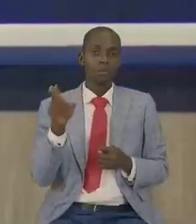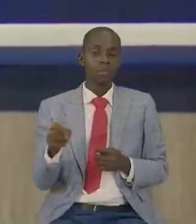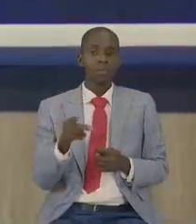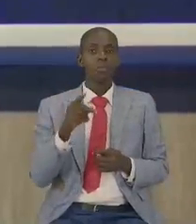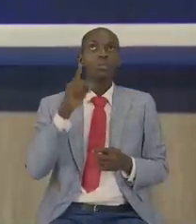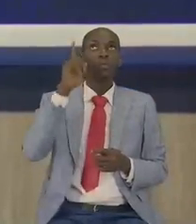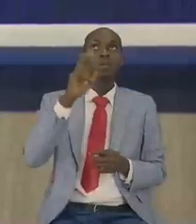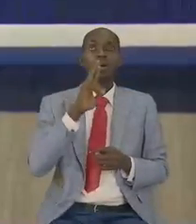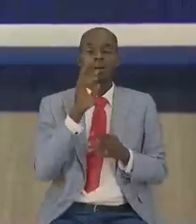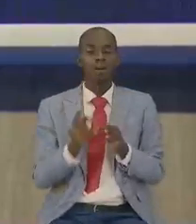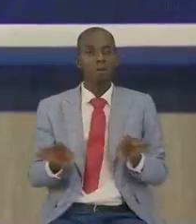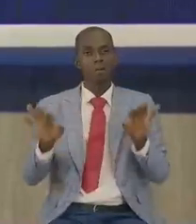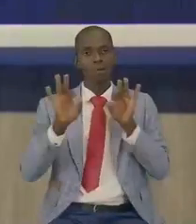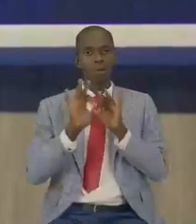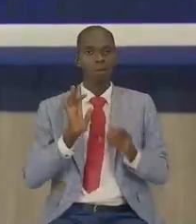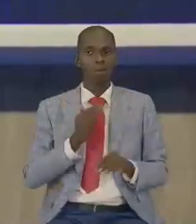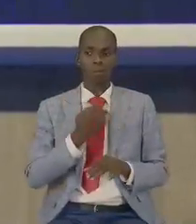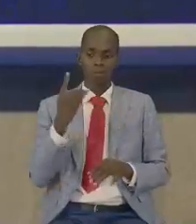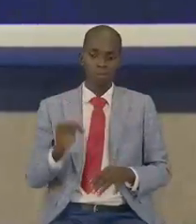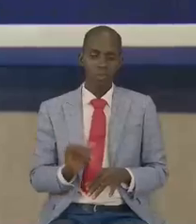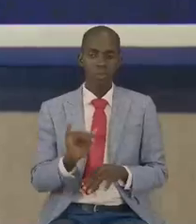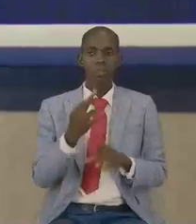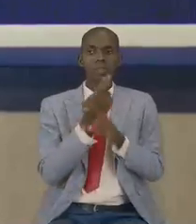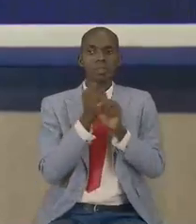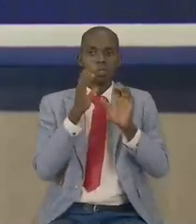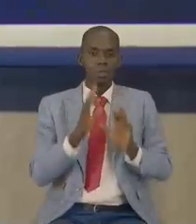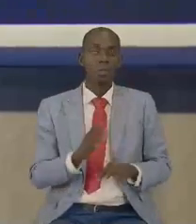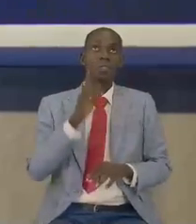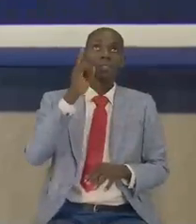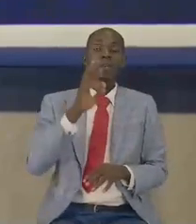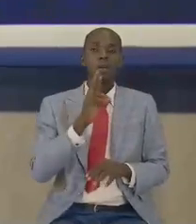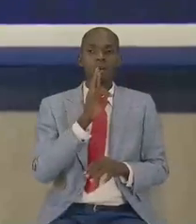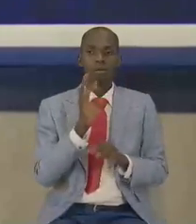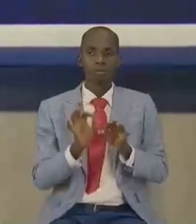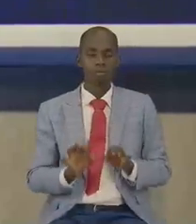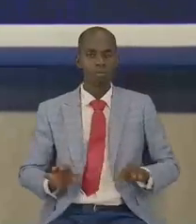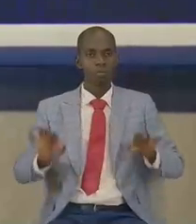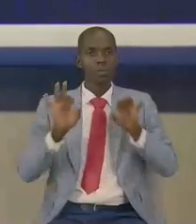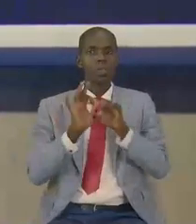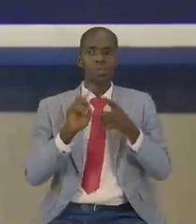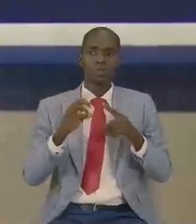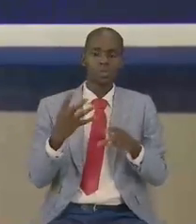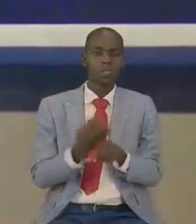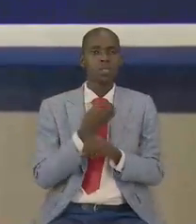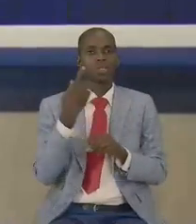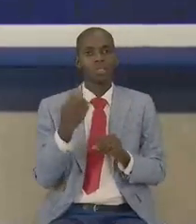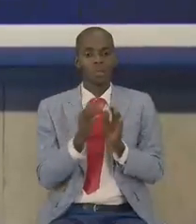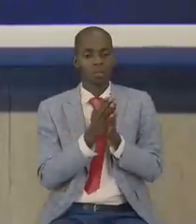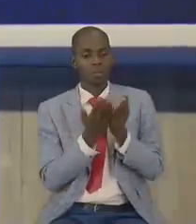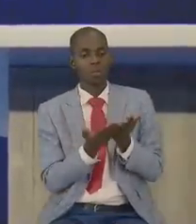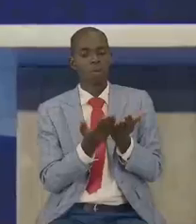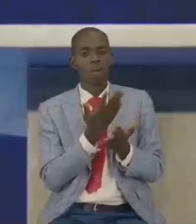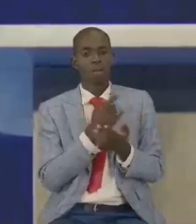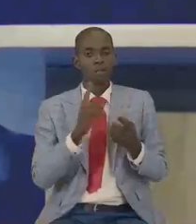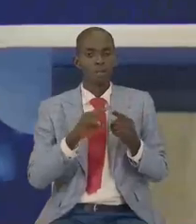notre Rédempteur éternel. Tu es digne de prendre le livre et d'en ouvrir